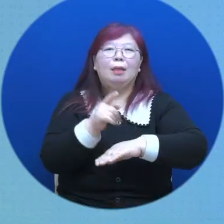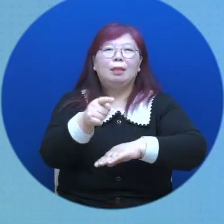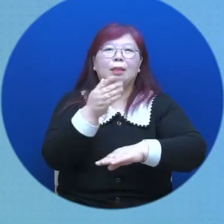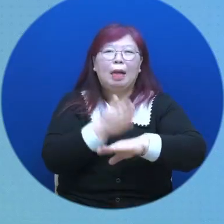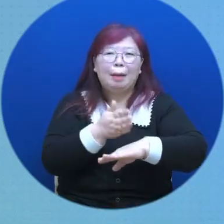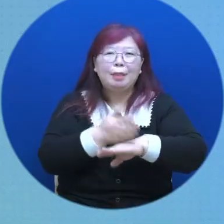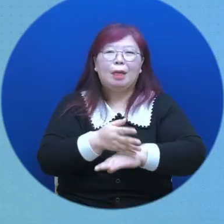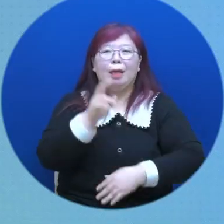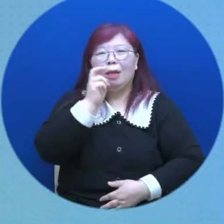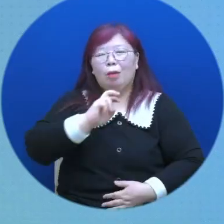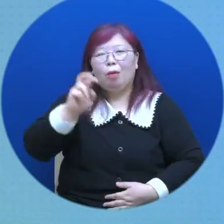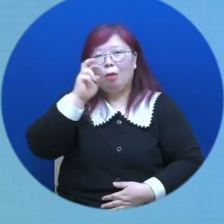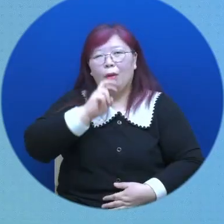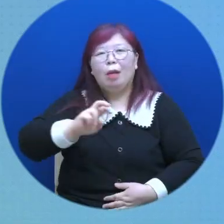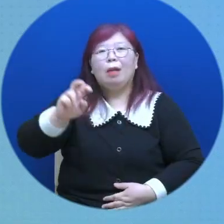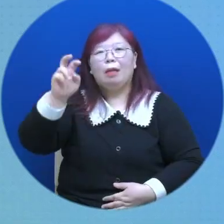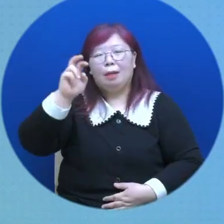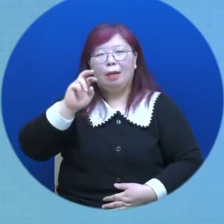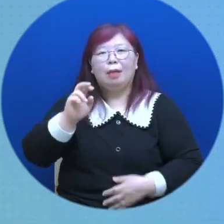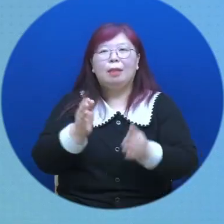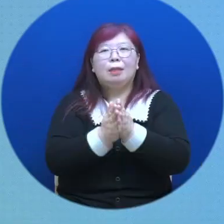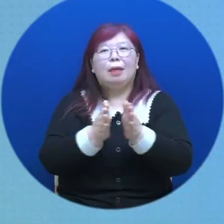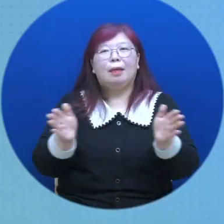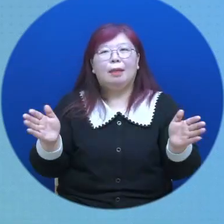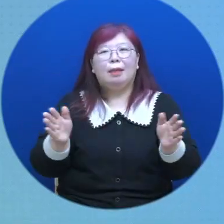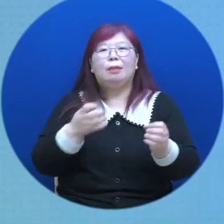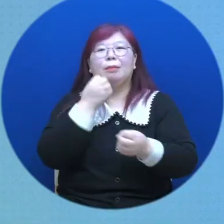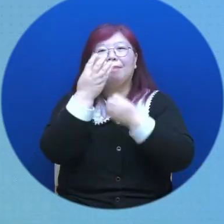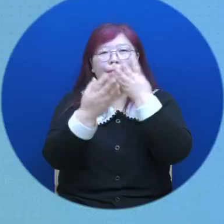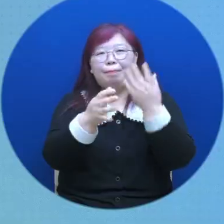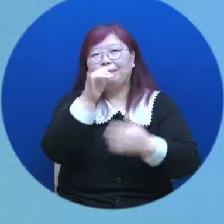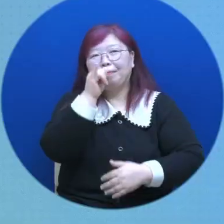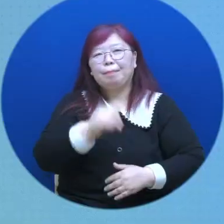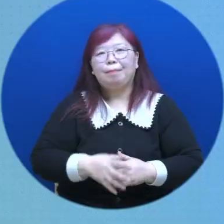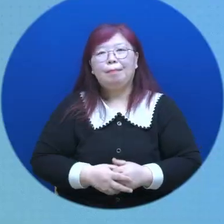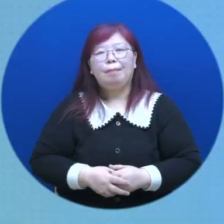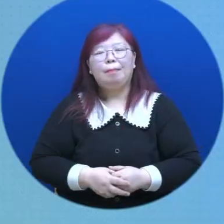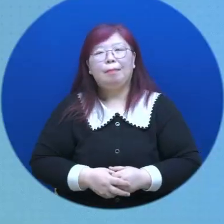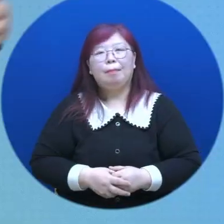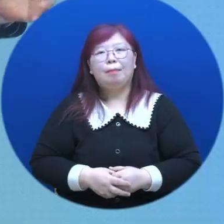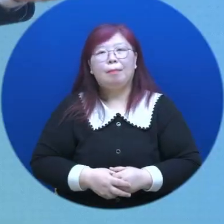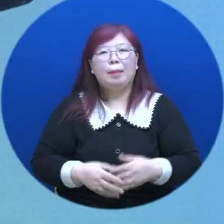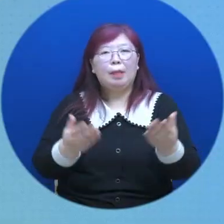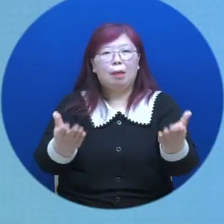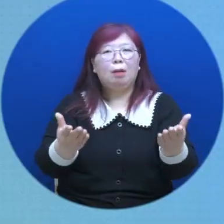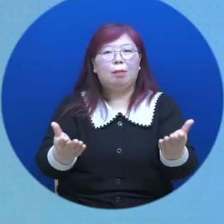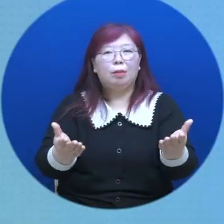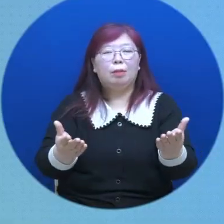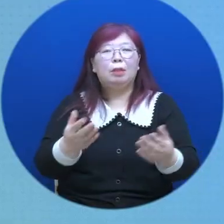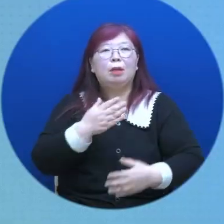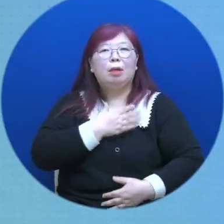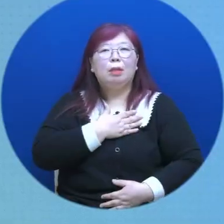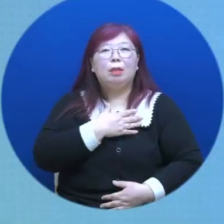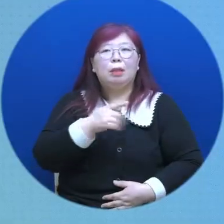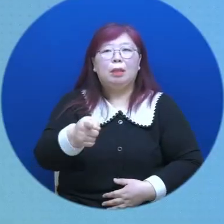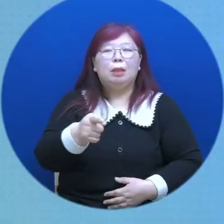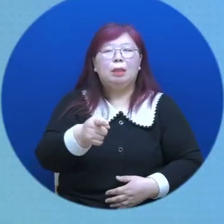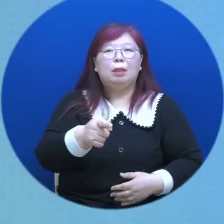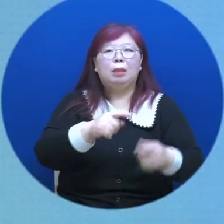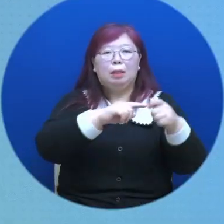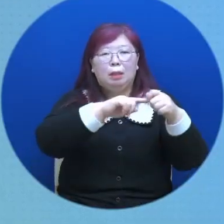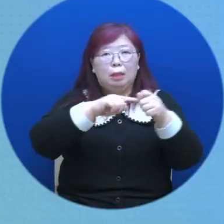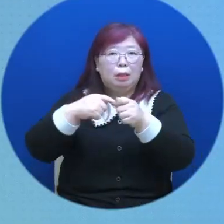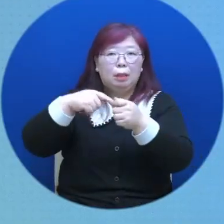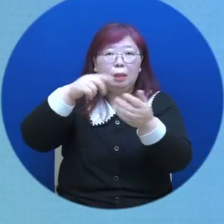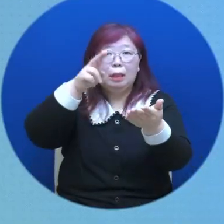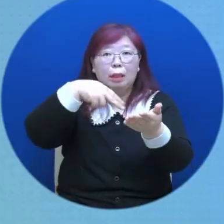감사의 노래를 부르게 되었습니다 라고 하는 고백을 하게 된 거죠. 여러분, 저는 그 글을 읽으면서 느꼈어요.